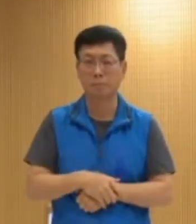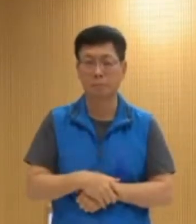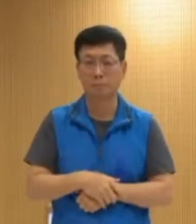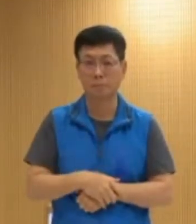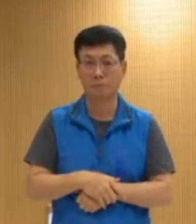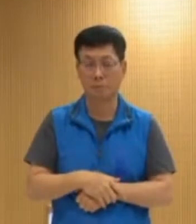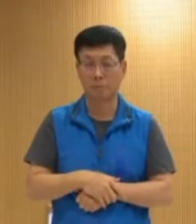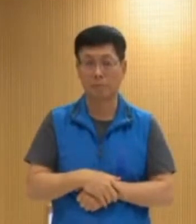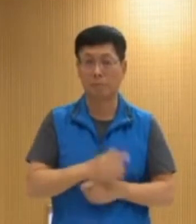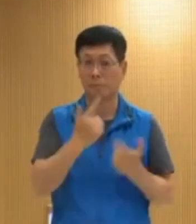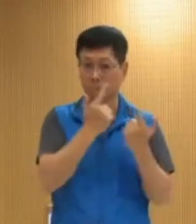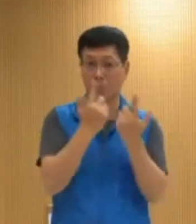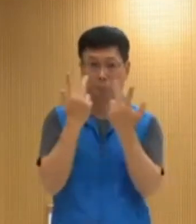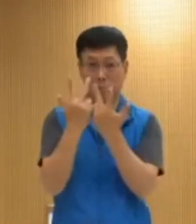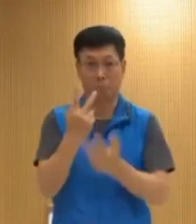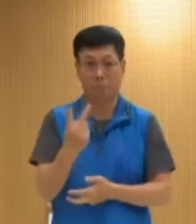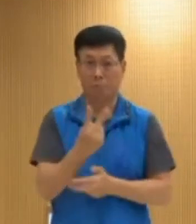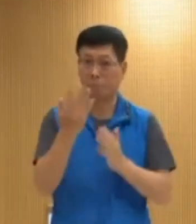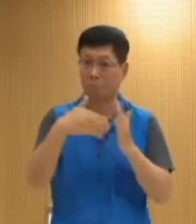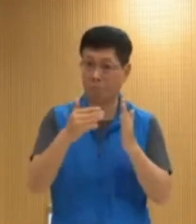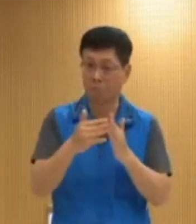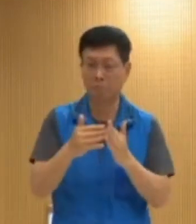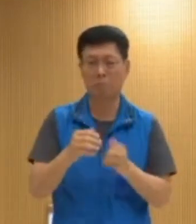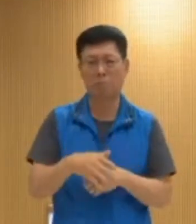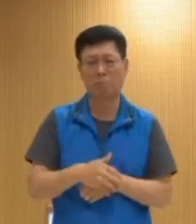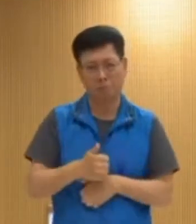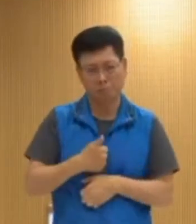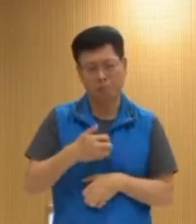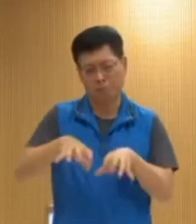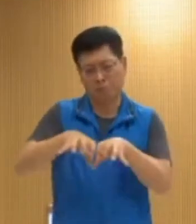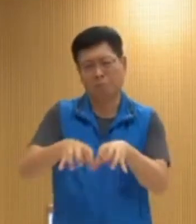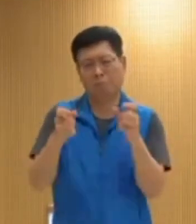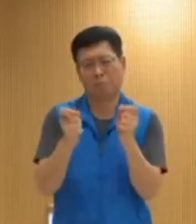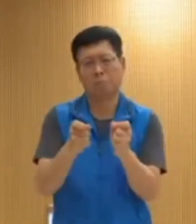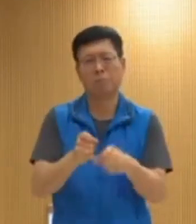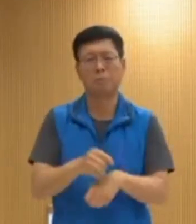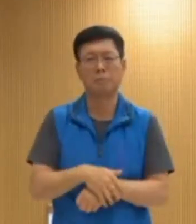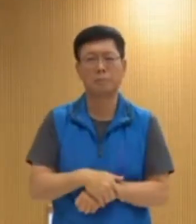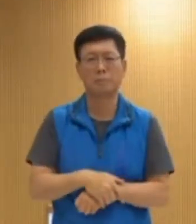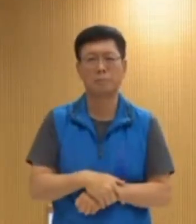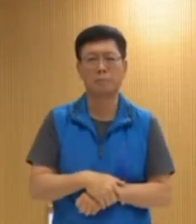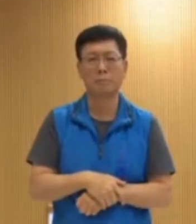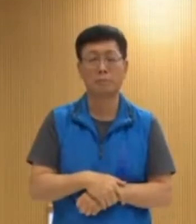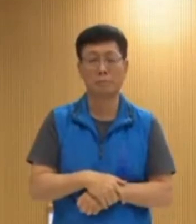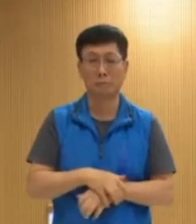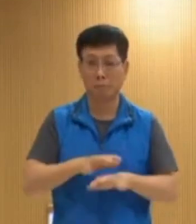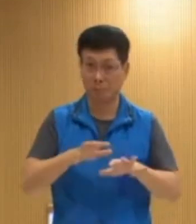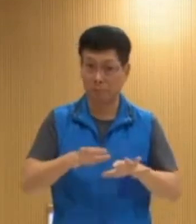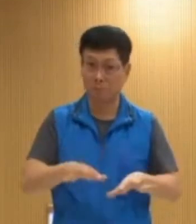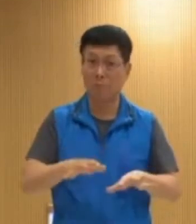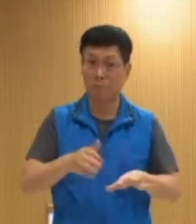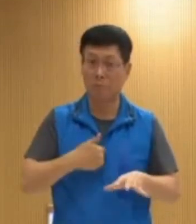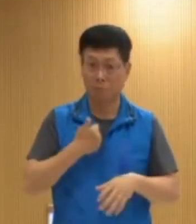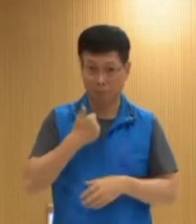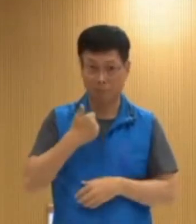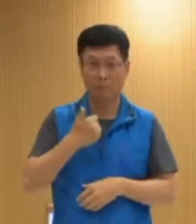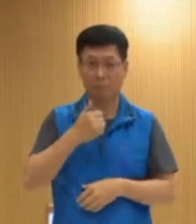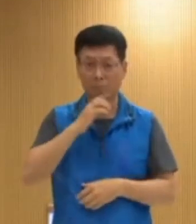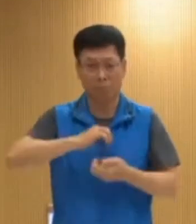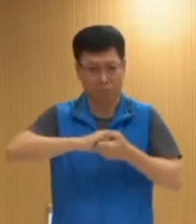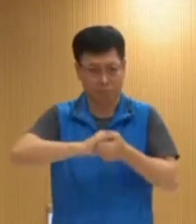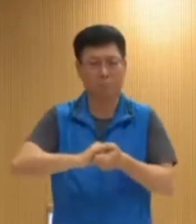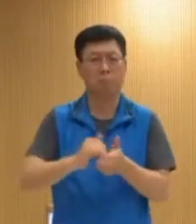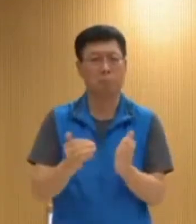北学校其实彼此都是相连的，所以两次讨论以后就决